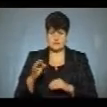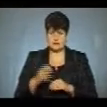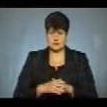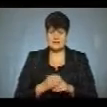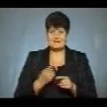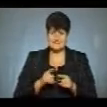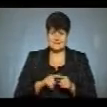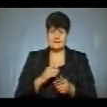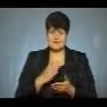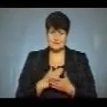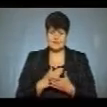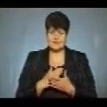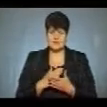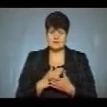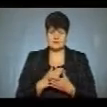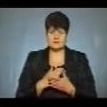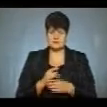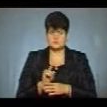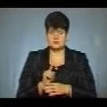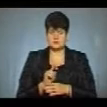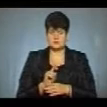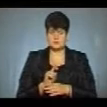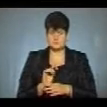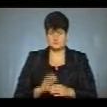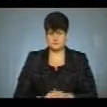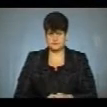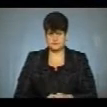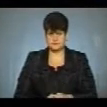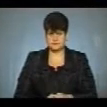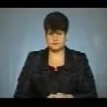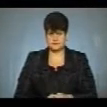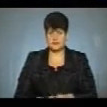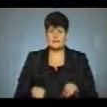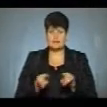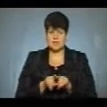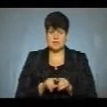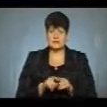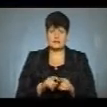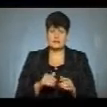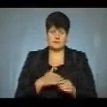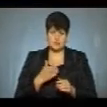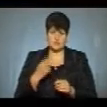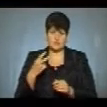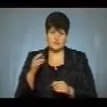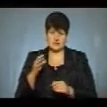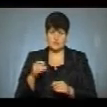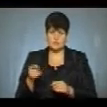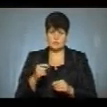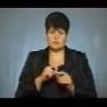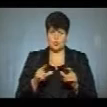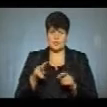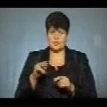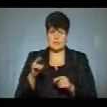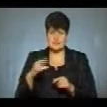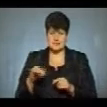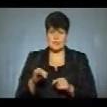Це є по санітарних нормах нормальна температура. Така ж температура – 20 градусів у класах в Тернопільській школі ліцеї